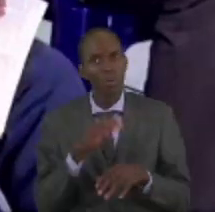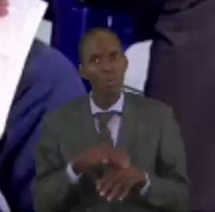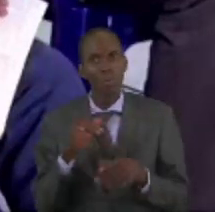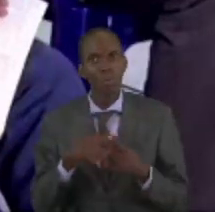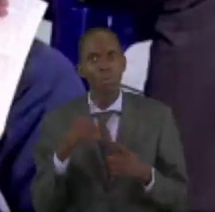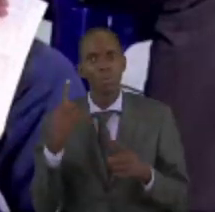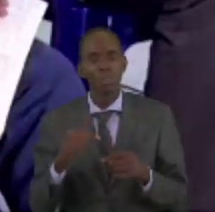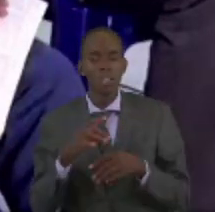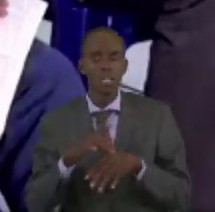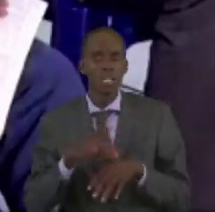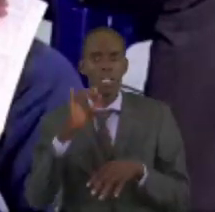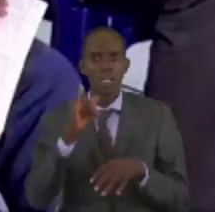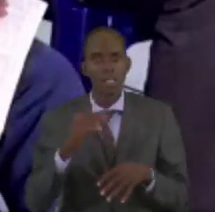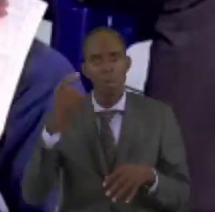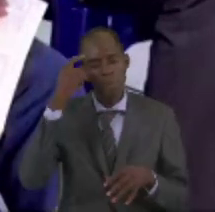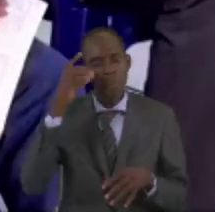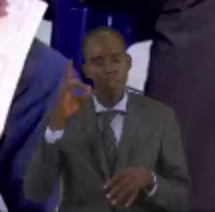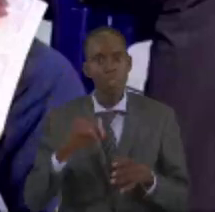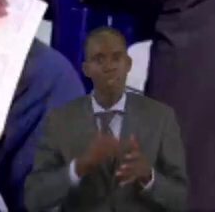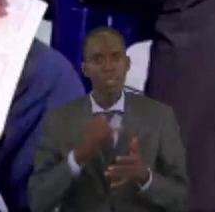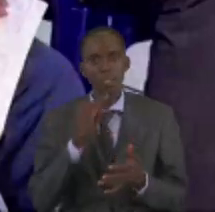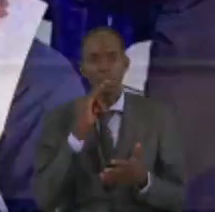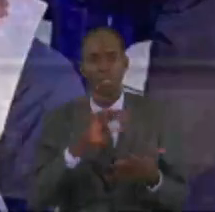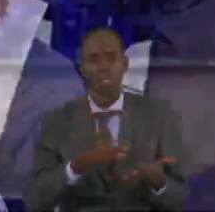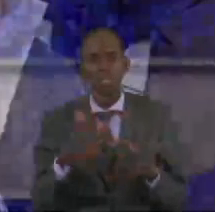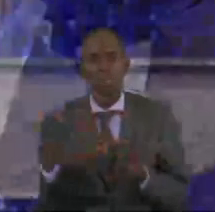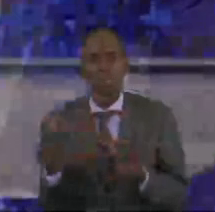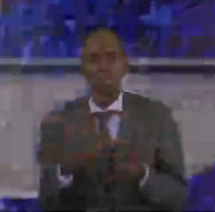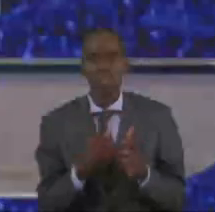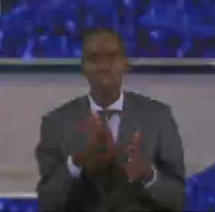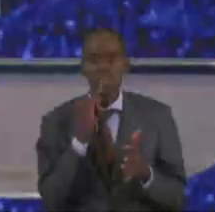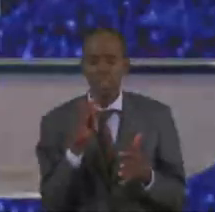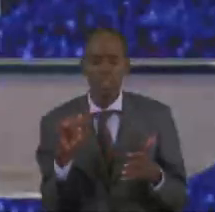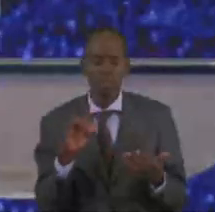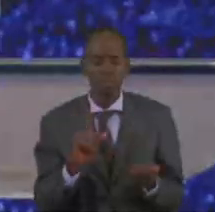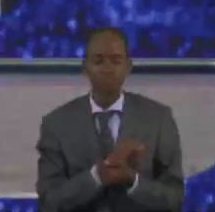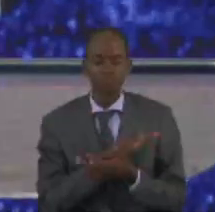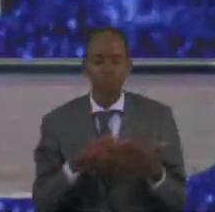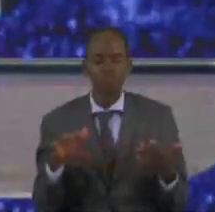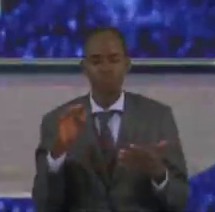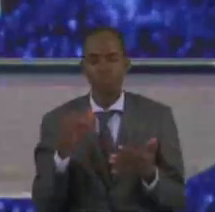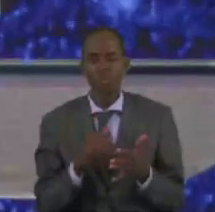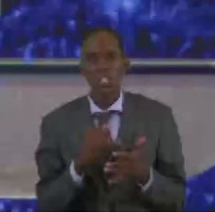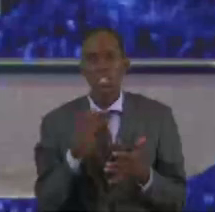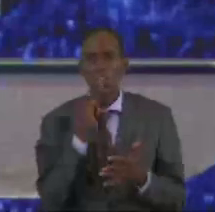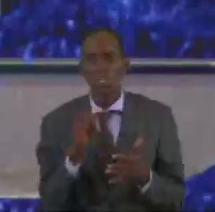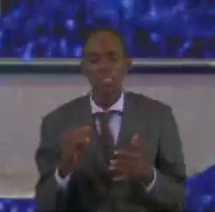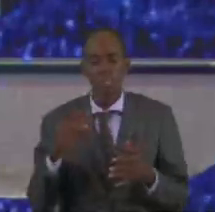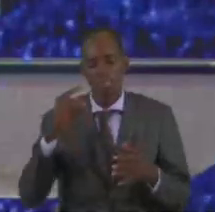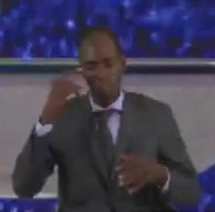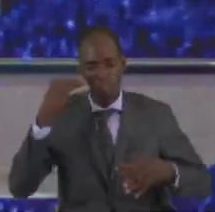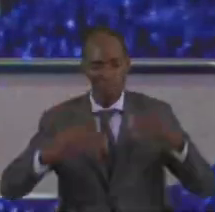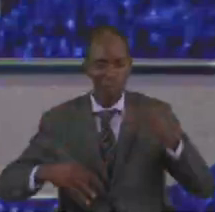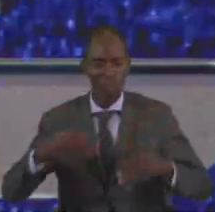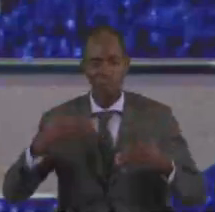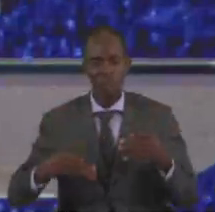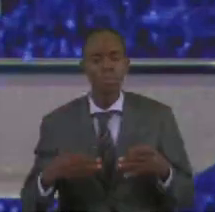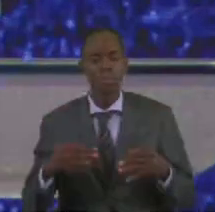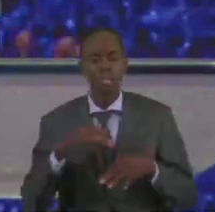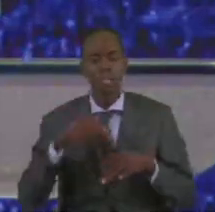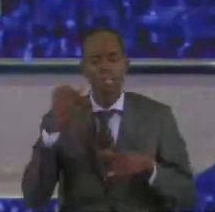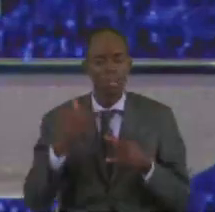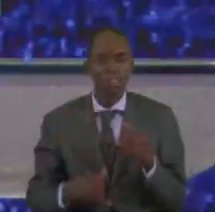Verset 6. Et l'affection de la chair, c'est la mort. C'est la damnation, c'est le jugement